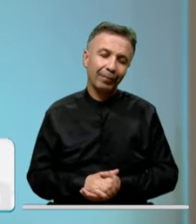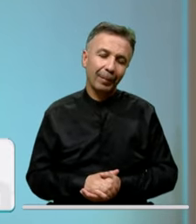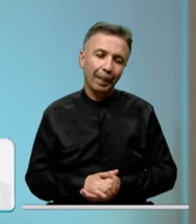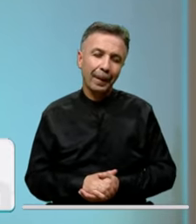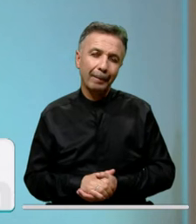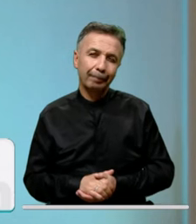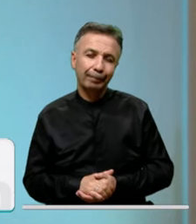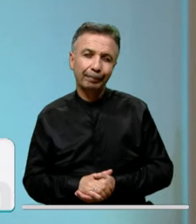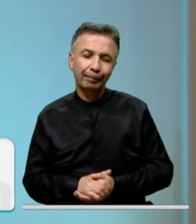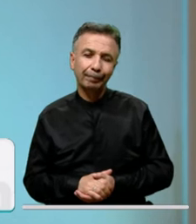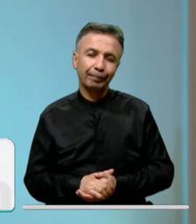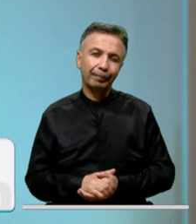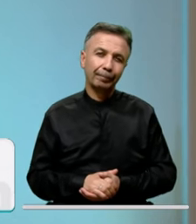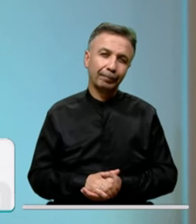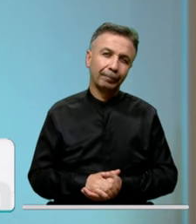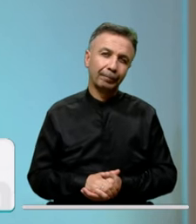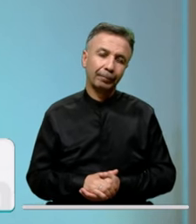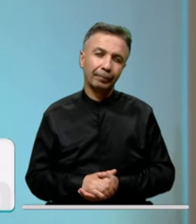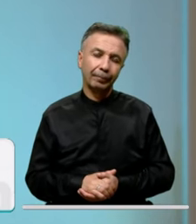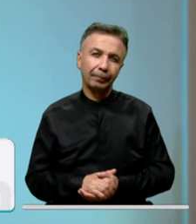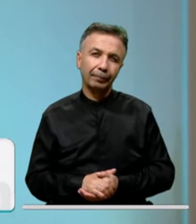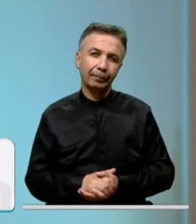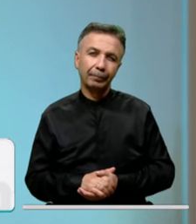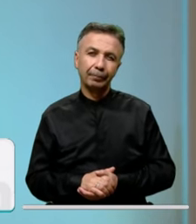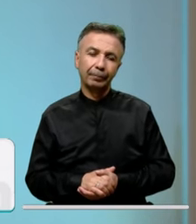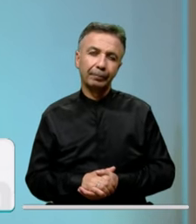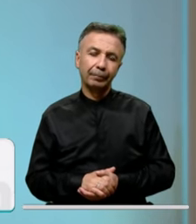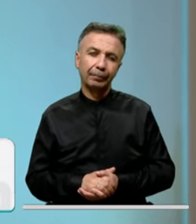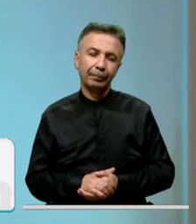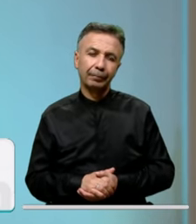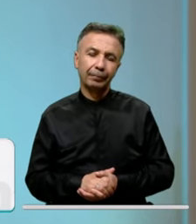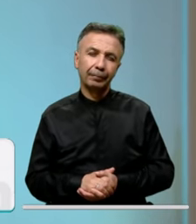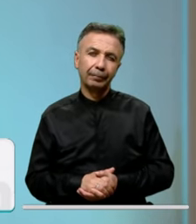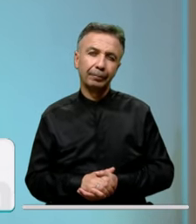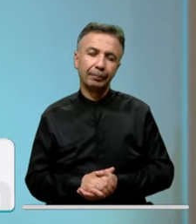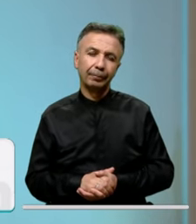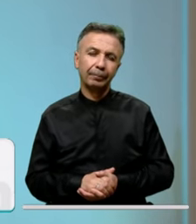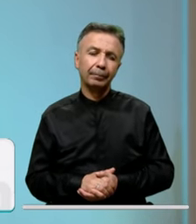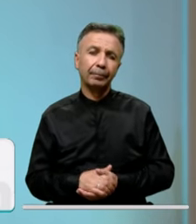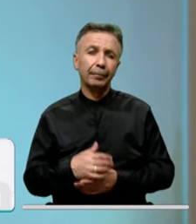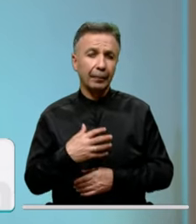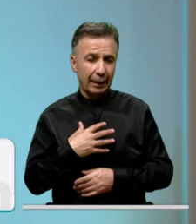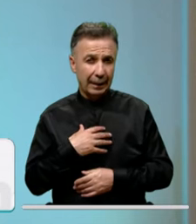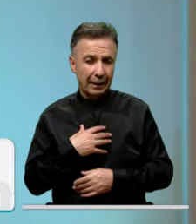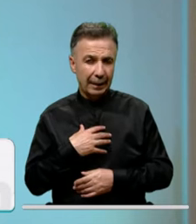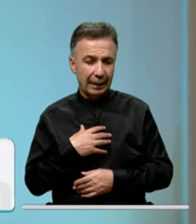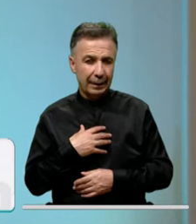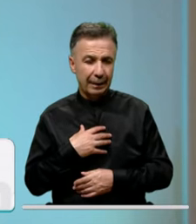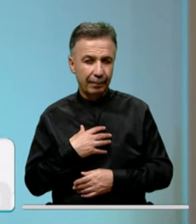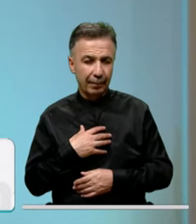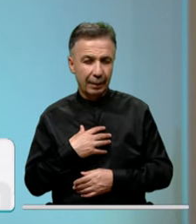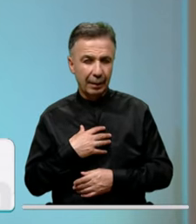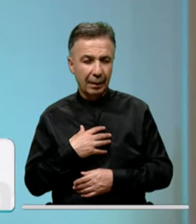mezhebul mukallidi mezhebu muftihi. Mukallidin, yani kendisi bizzat kaynaklardan